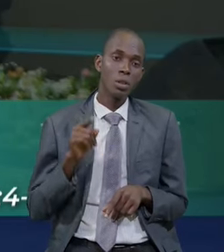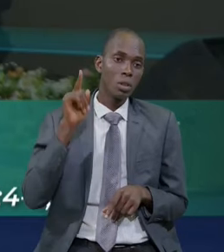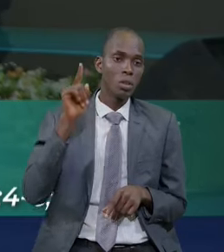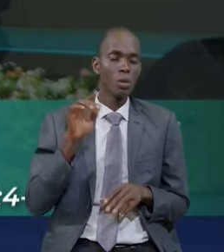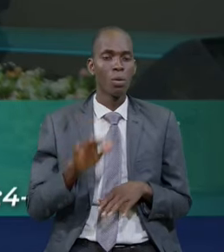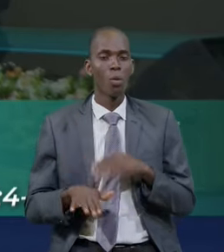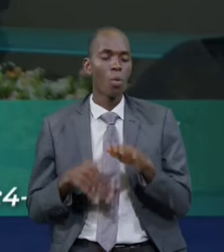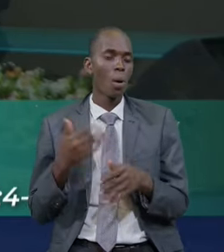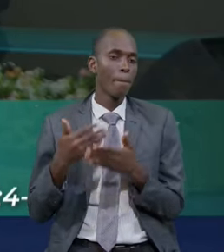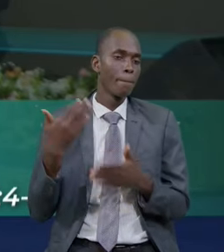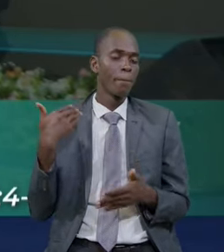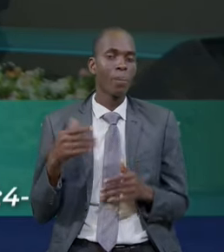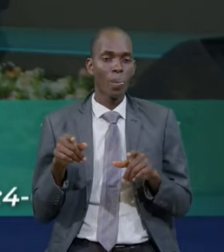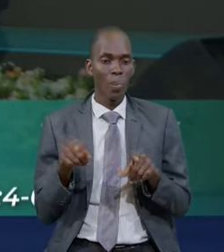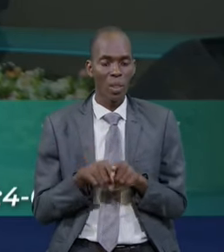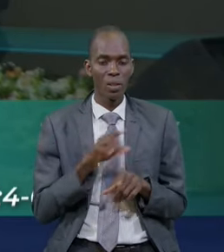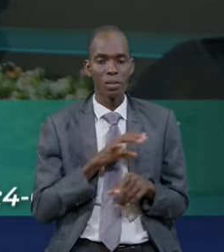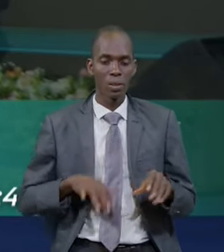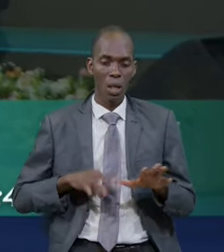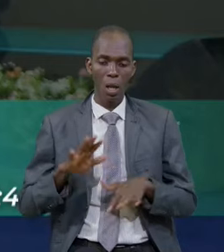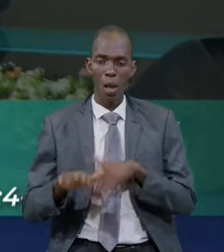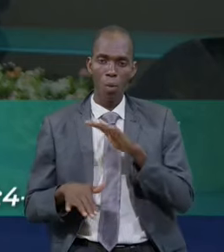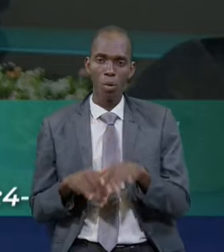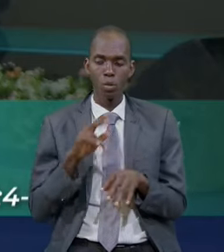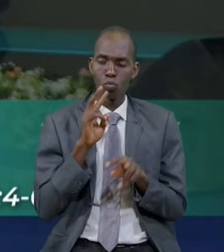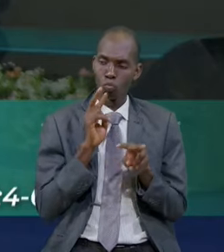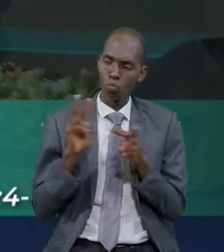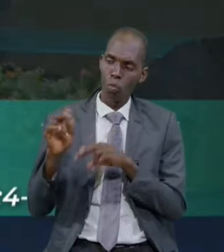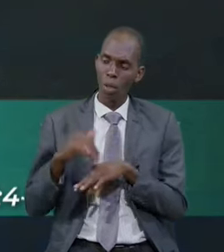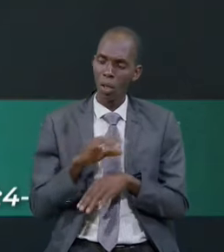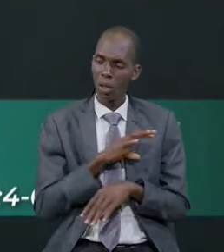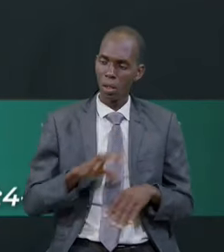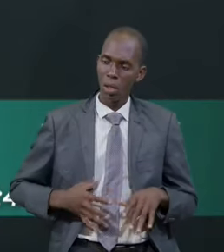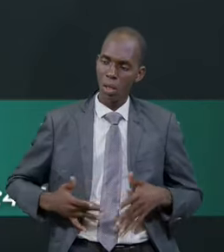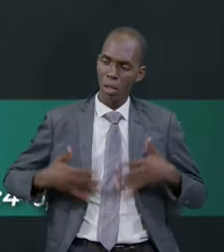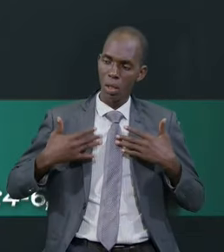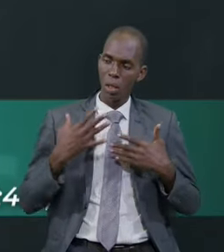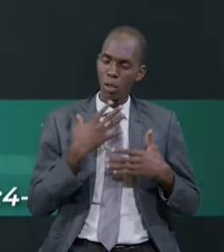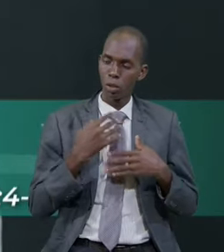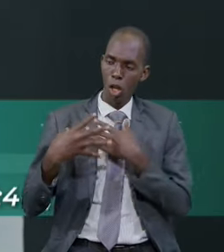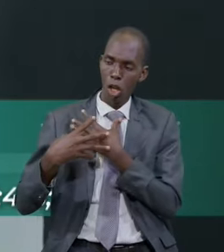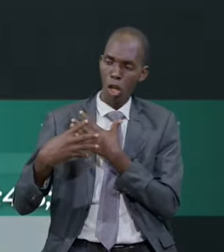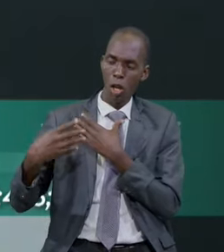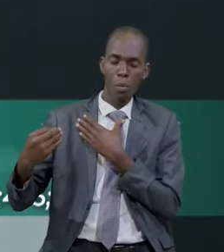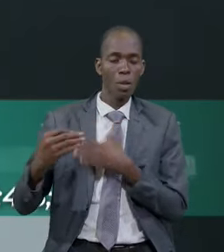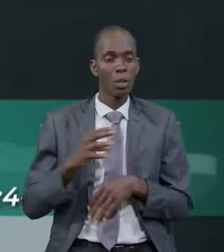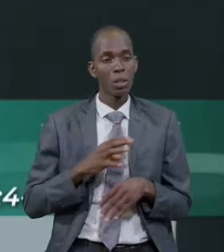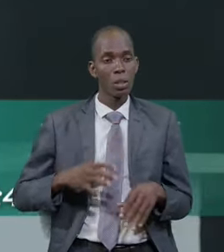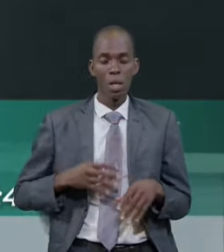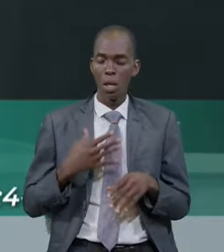Comme Christ a marché. Tu regardes sa vie et tu suis